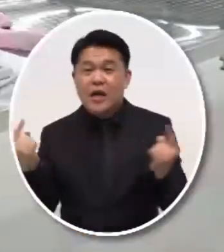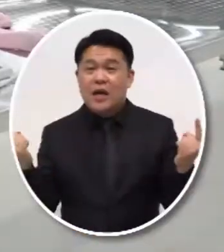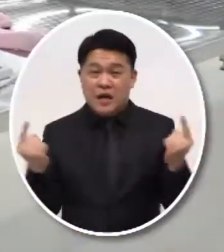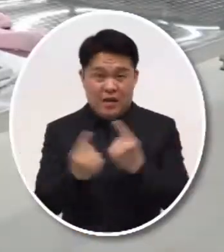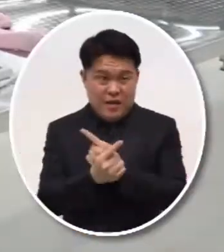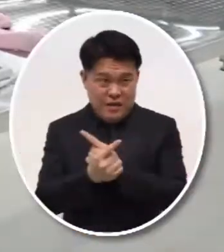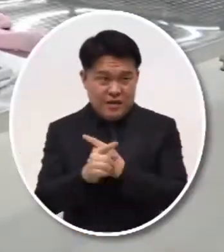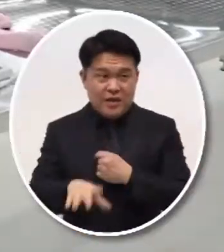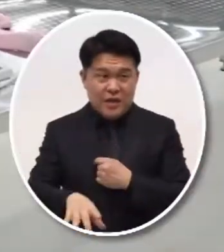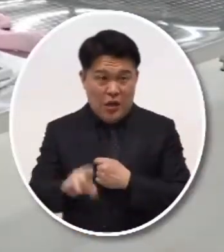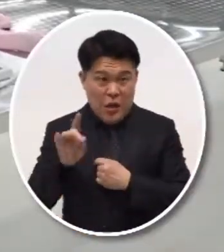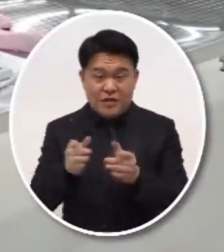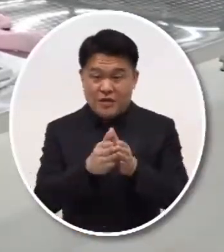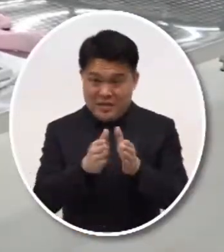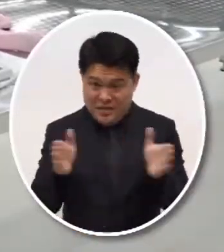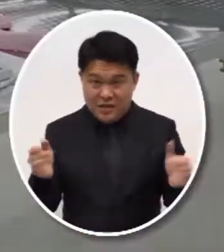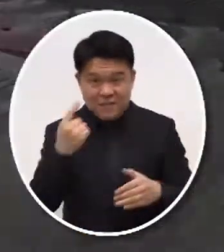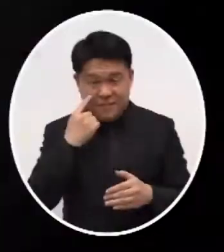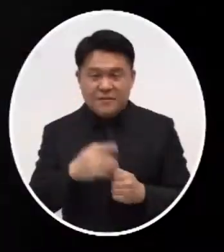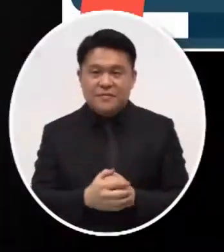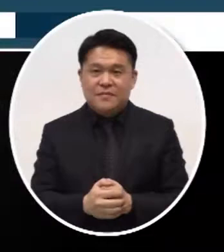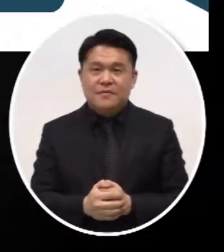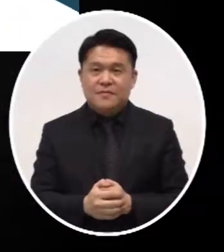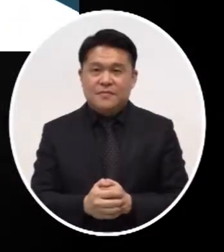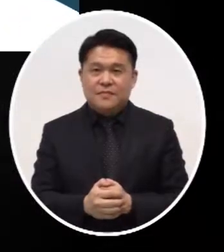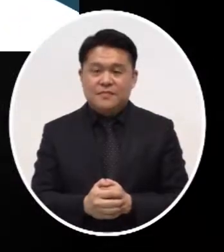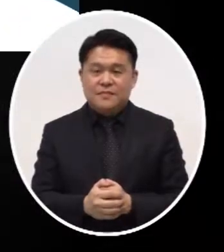바꾸는 첫걸음부터 시작해보면 어떨까요?